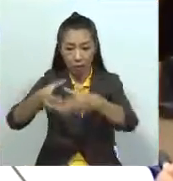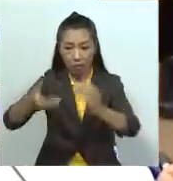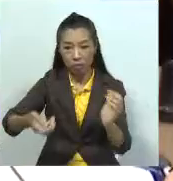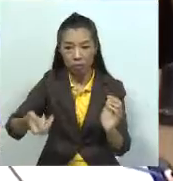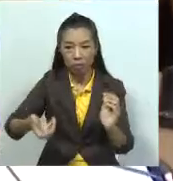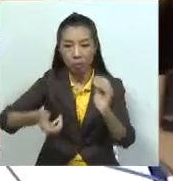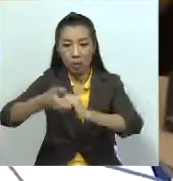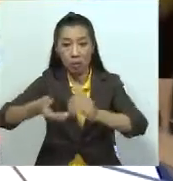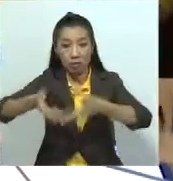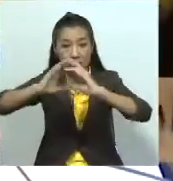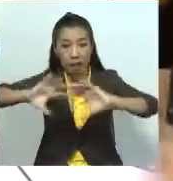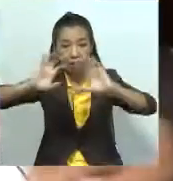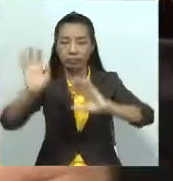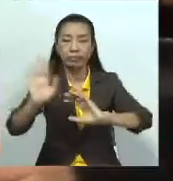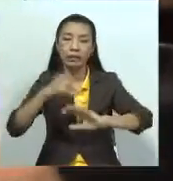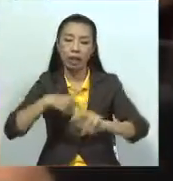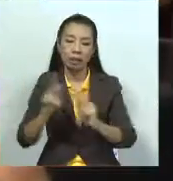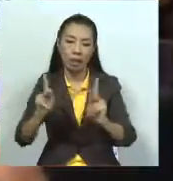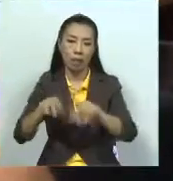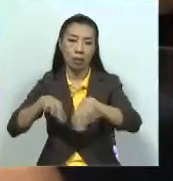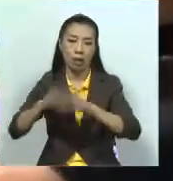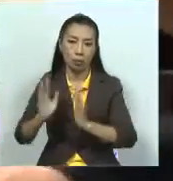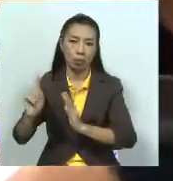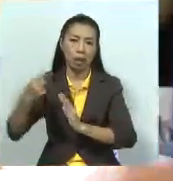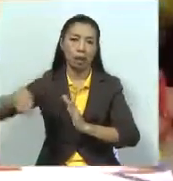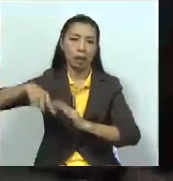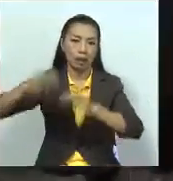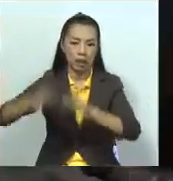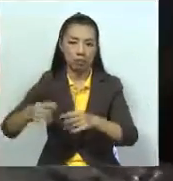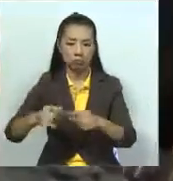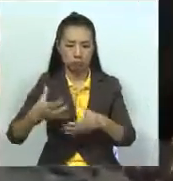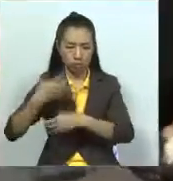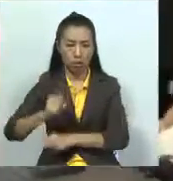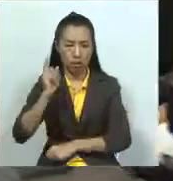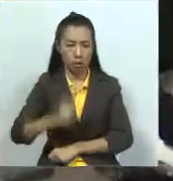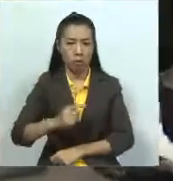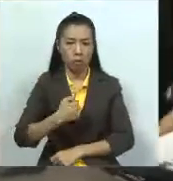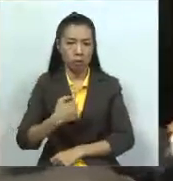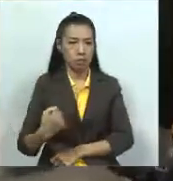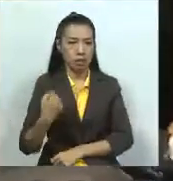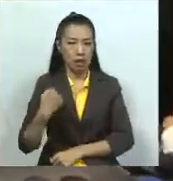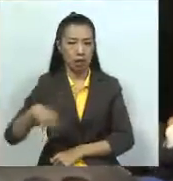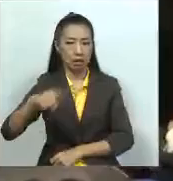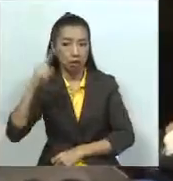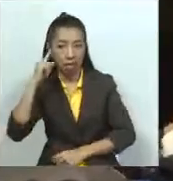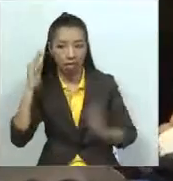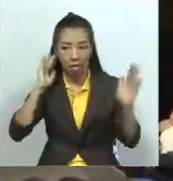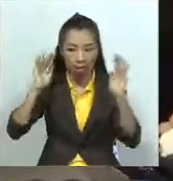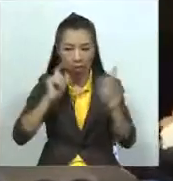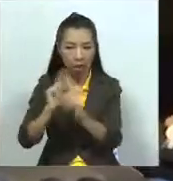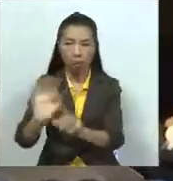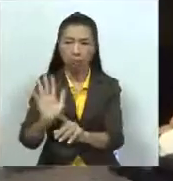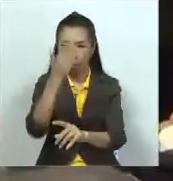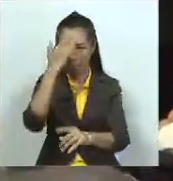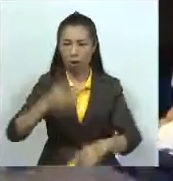ารพรรคชุดใหม่เป็นผู้ตัดสินใจย้ำว่าพรรคต้องเป็นตัวของตัวเองไม่หวั่นไหวกับกระแสวิพากษ์วิจารณ์ทางการเมืองเพราะอยู่มานานเพียง